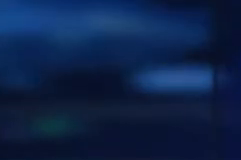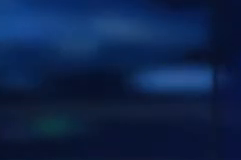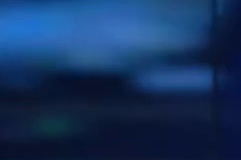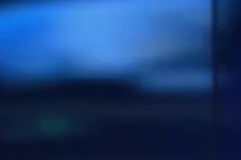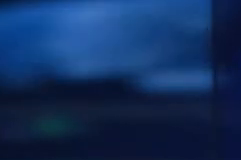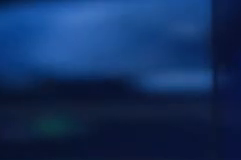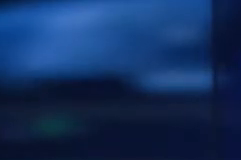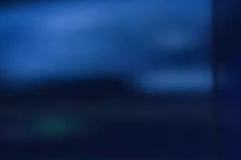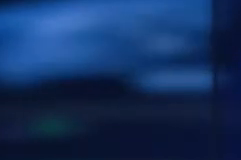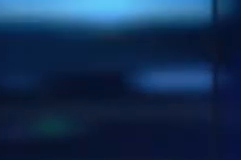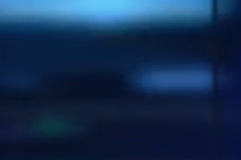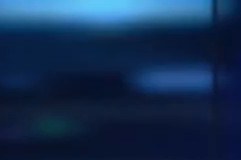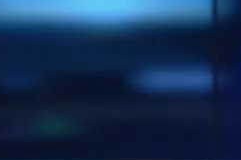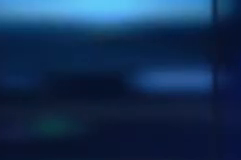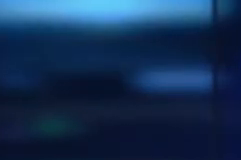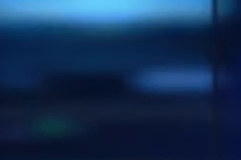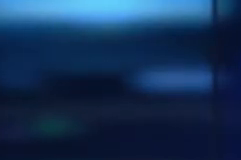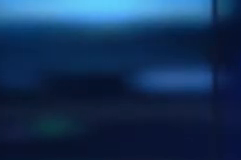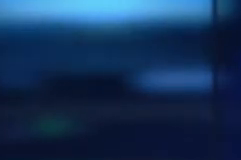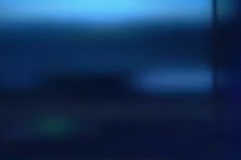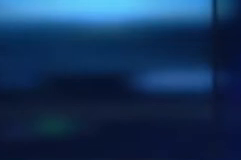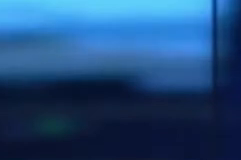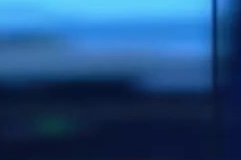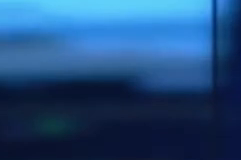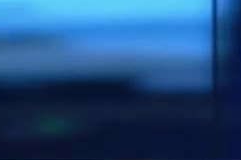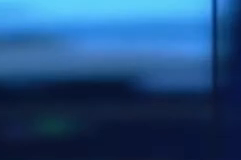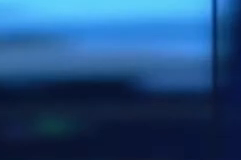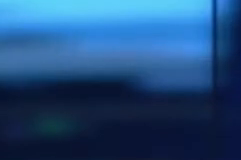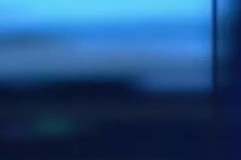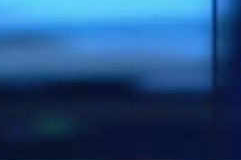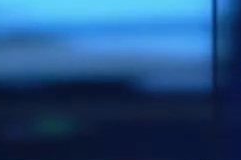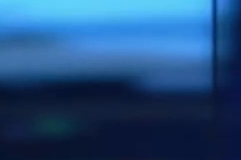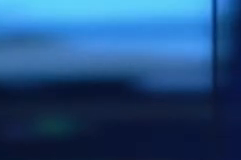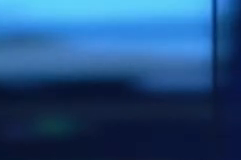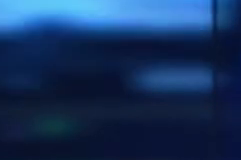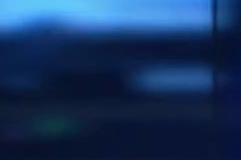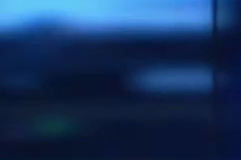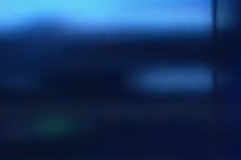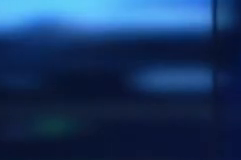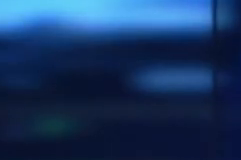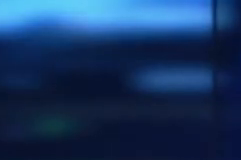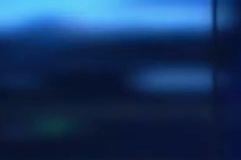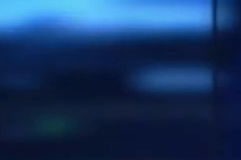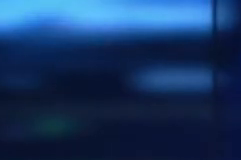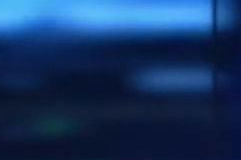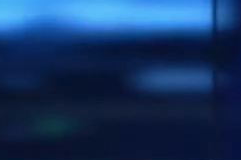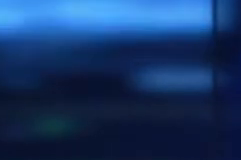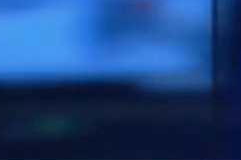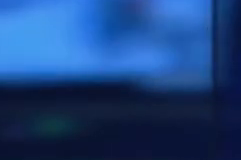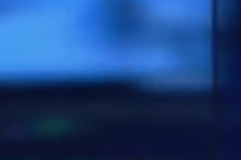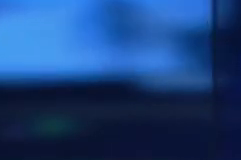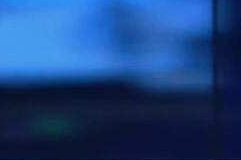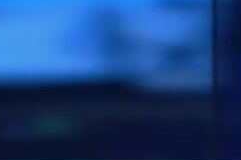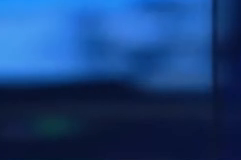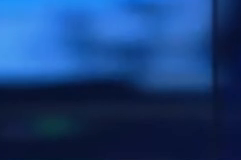تحية، نتحدث عن 26 مرشح 3 أيام من المناظرات التلفزيونية. إلى أي مدى تعتقد بأن هذا